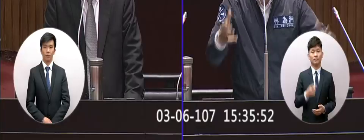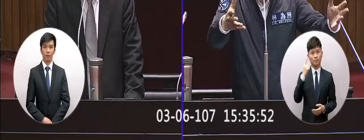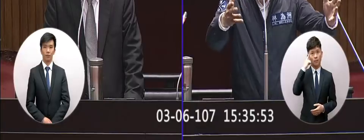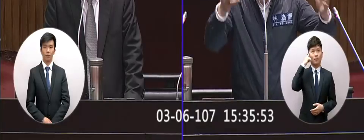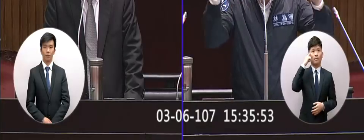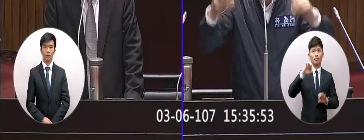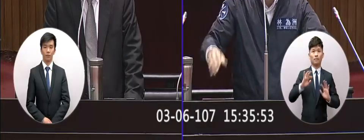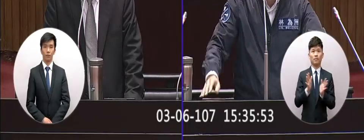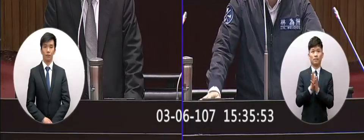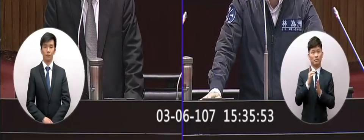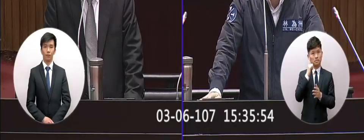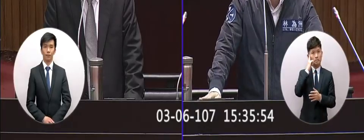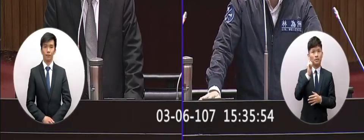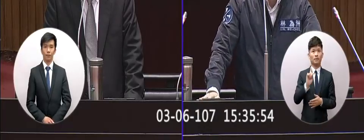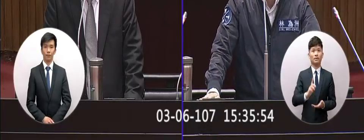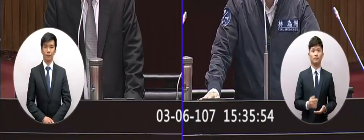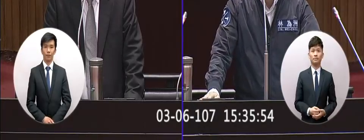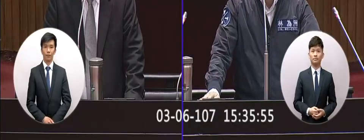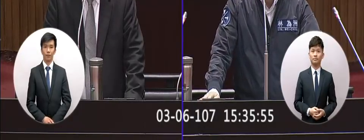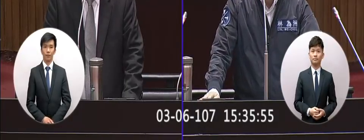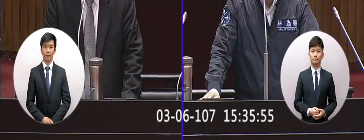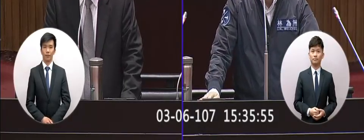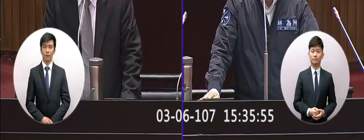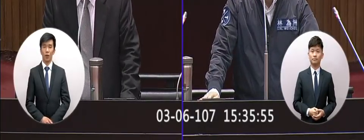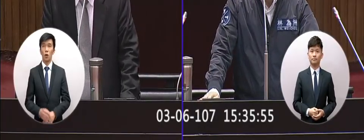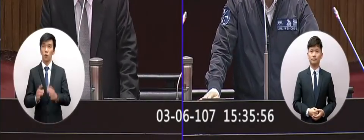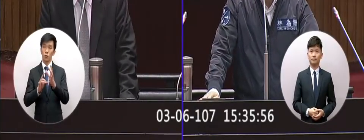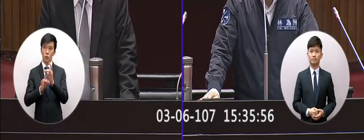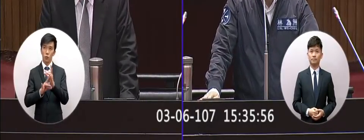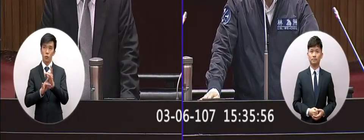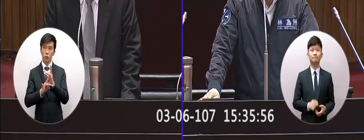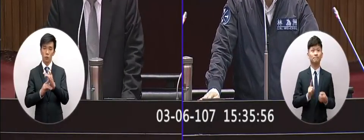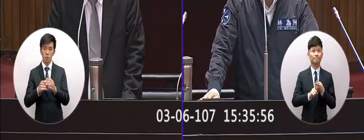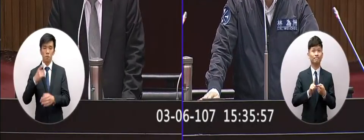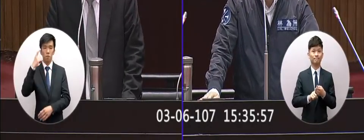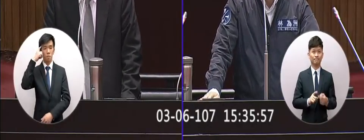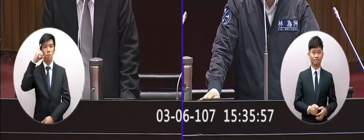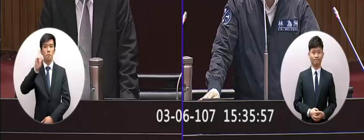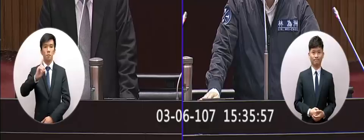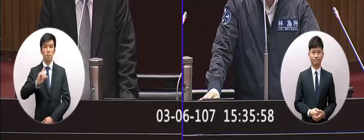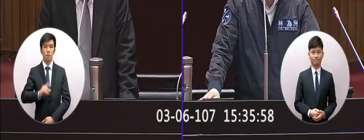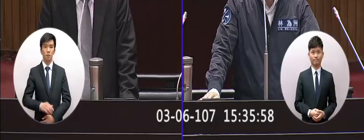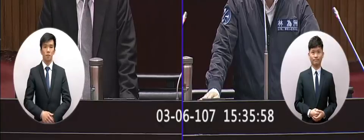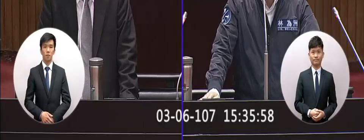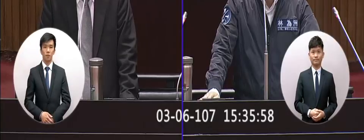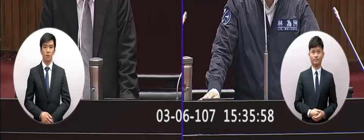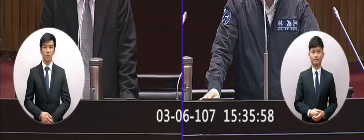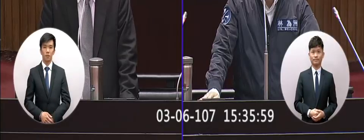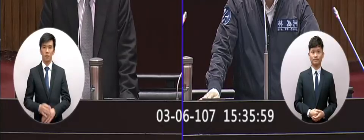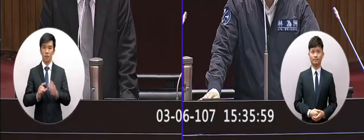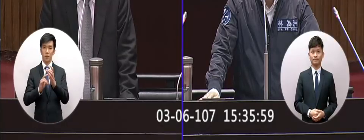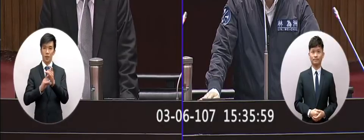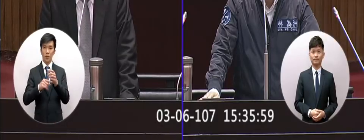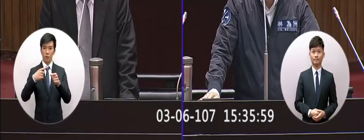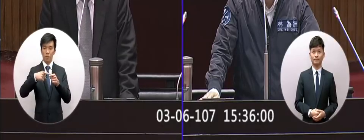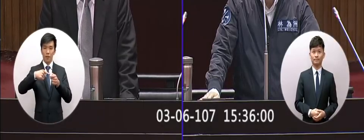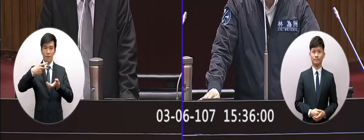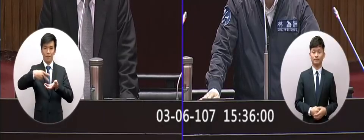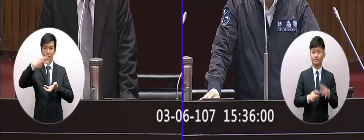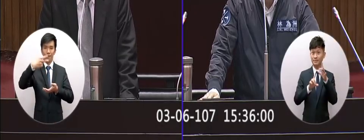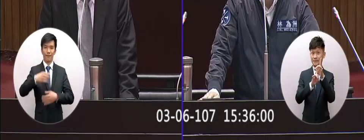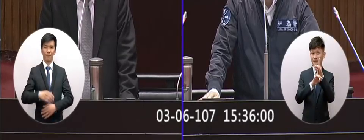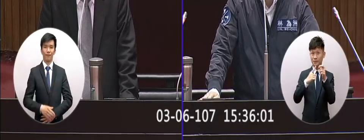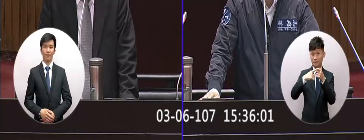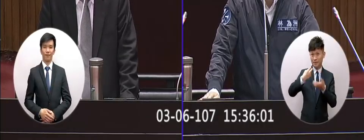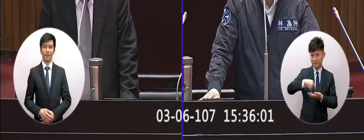觉的，新竹你会想到什么？ 新竹，想到新竹米粉。 新竹